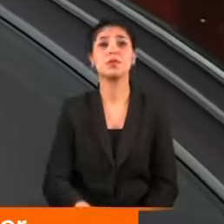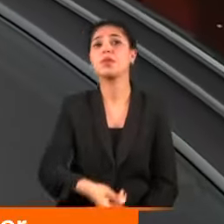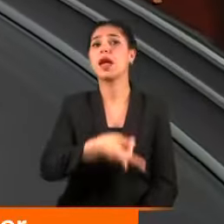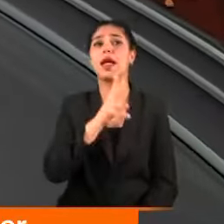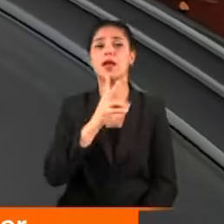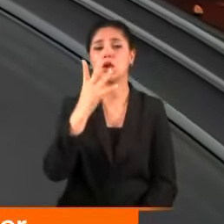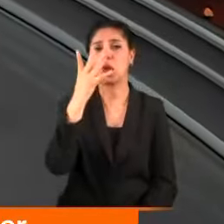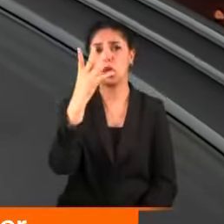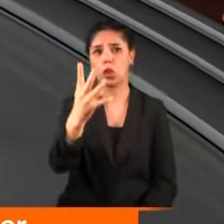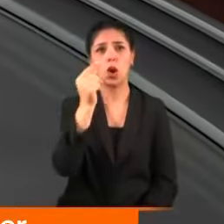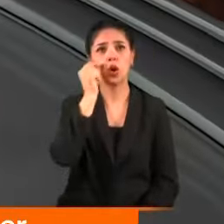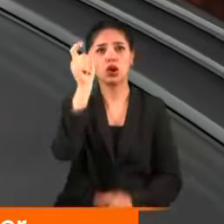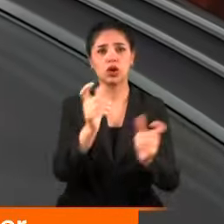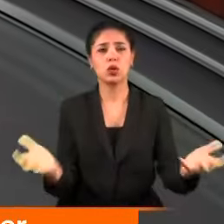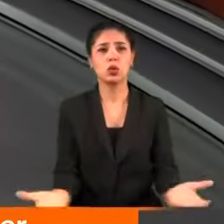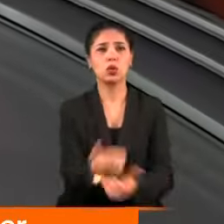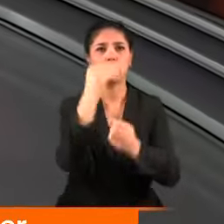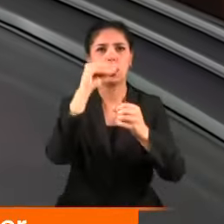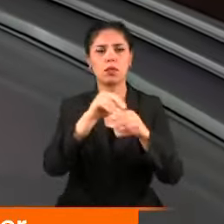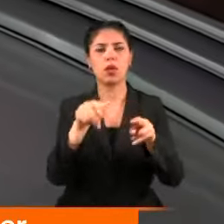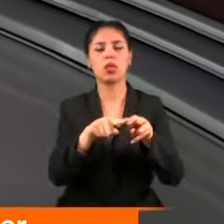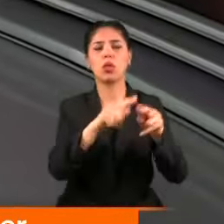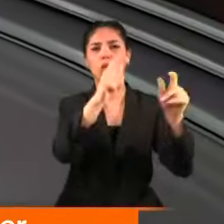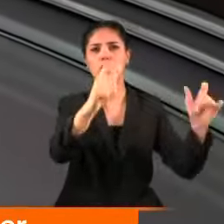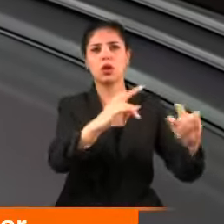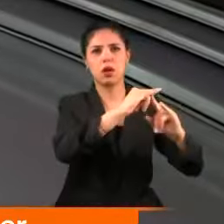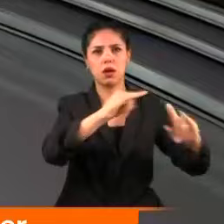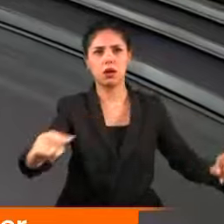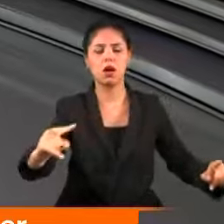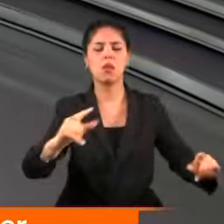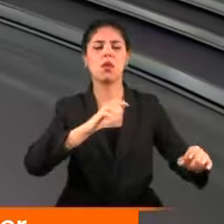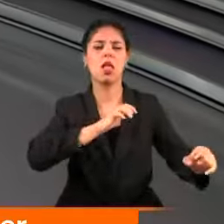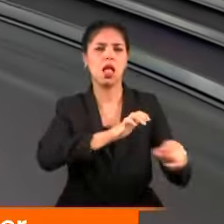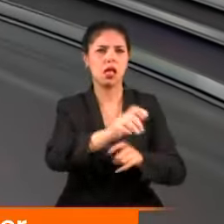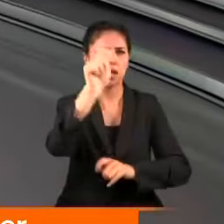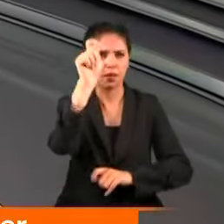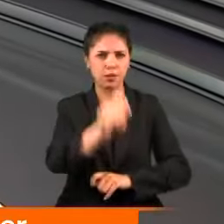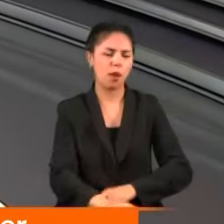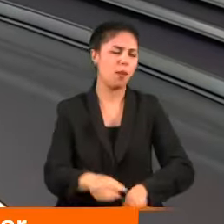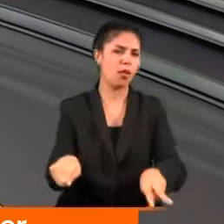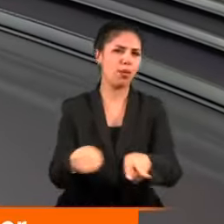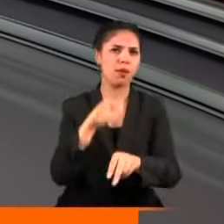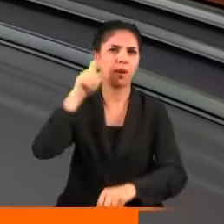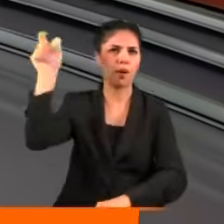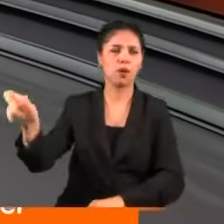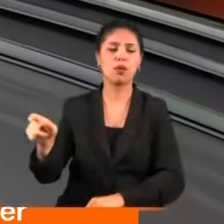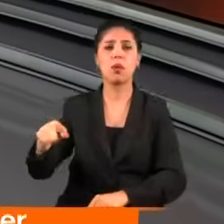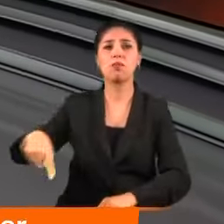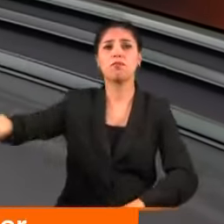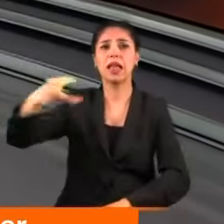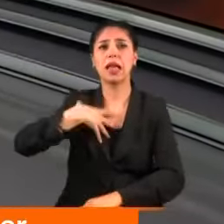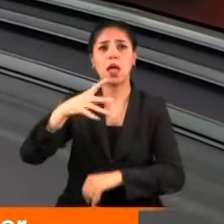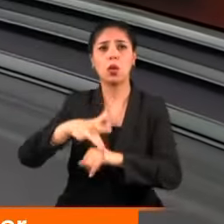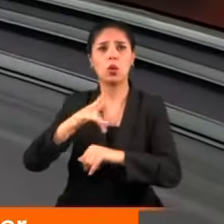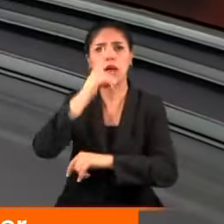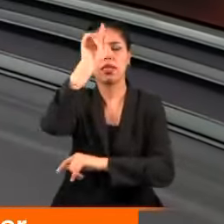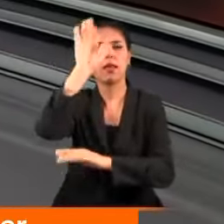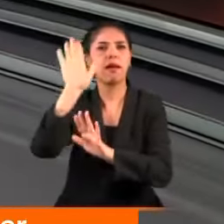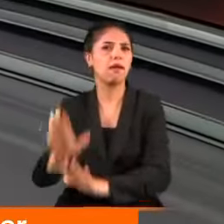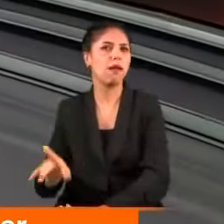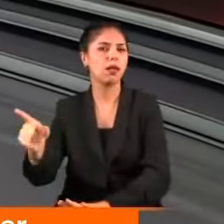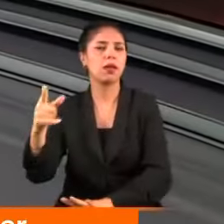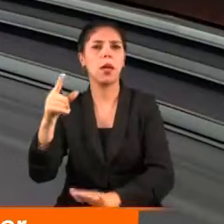En son 4 rehini kurtarma uğruna Nusayrat kampında korkunç bir katliama imza atan Netanyahu, ülkesinde artık neredeyse yalnız.